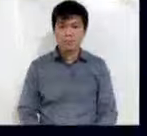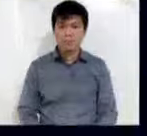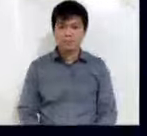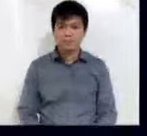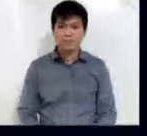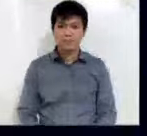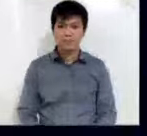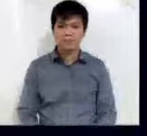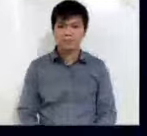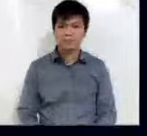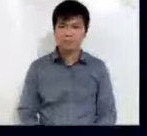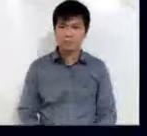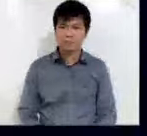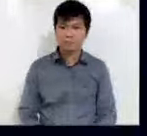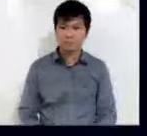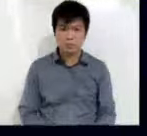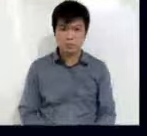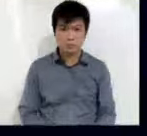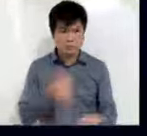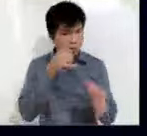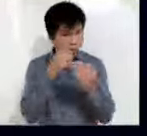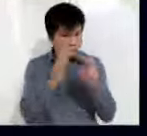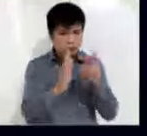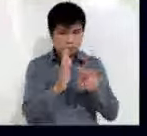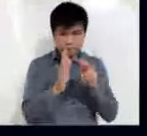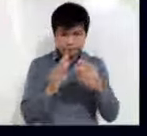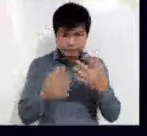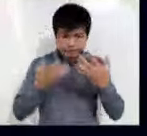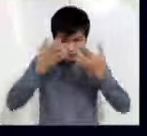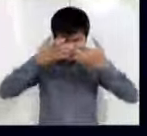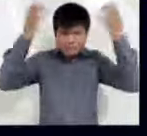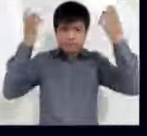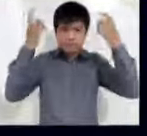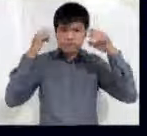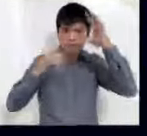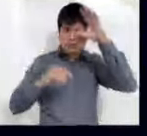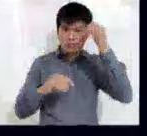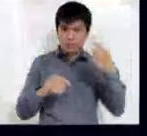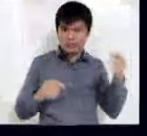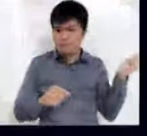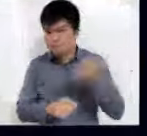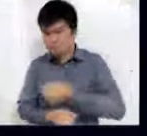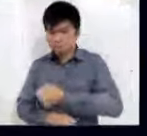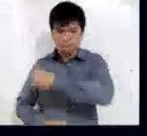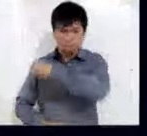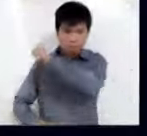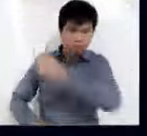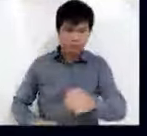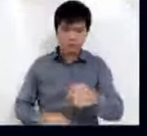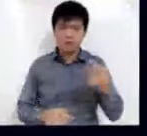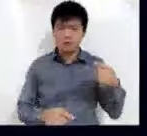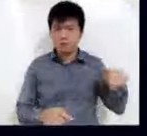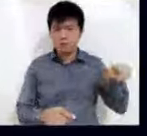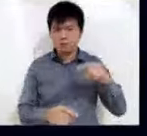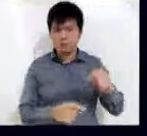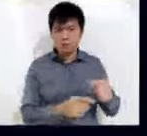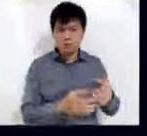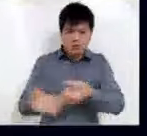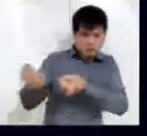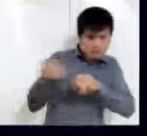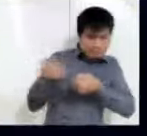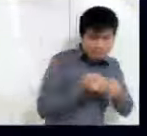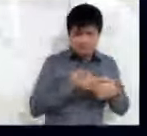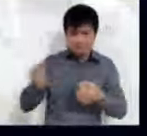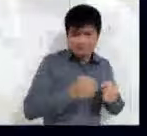Sa pool sa videong ito, ang mga galit na mga lalaki may nagpapaluan. Ang ilan, naghihilahan at